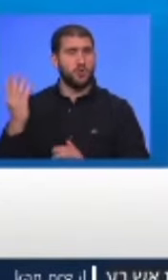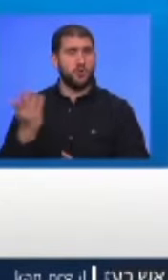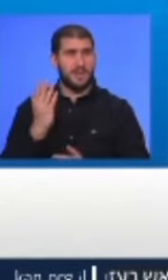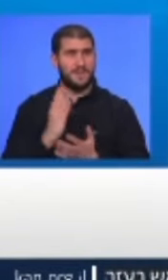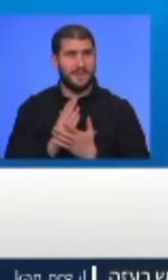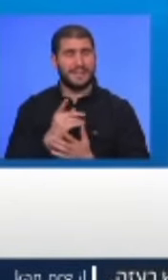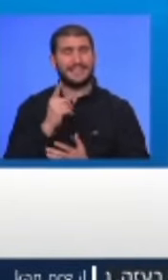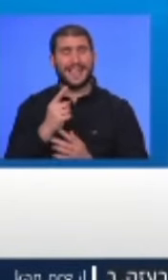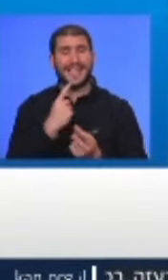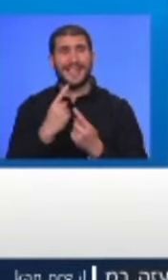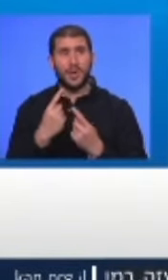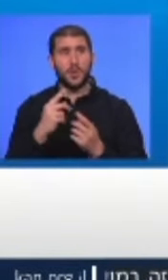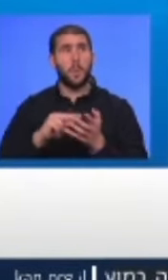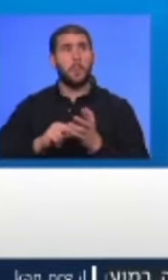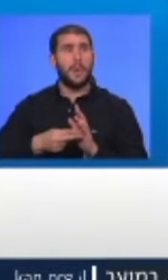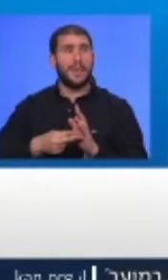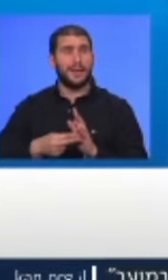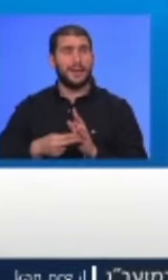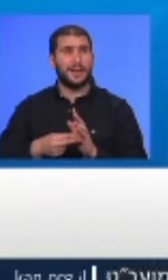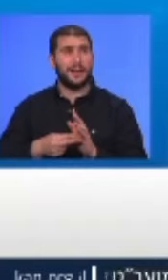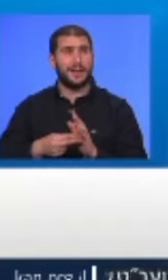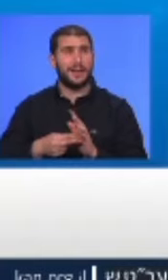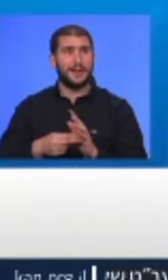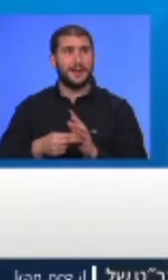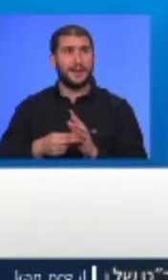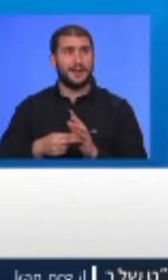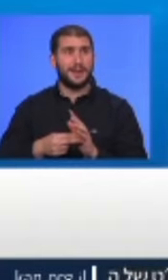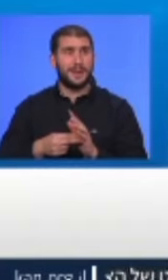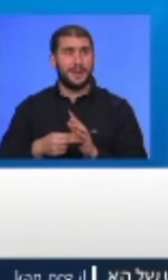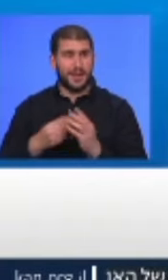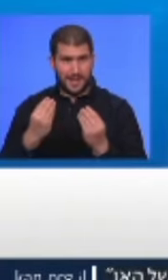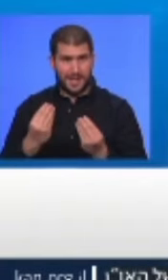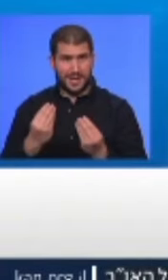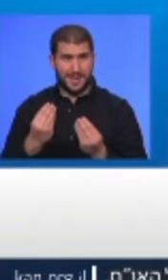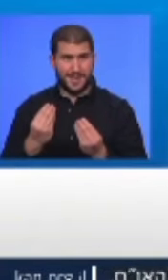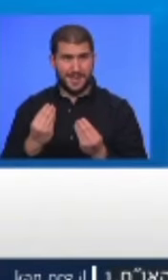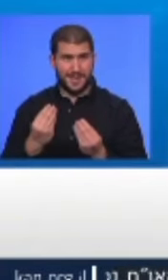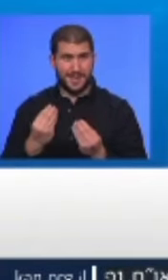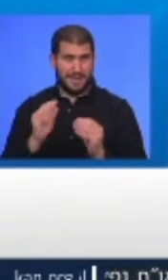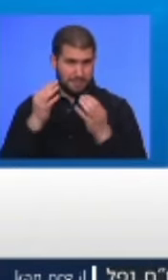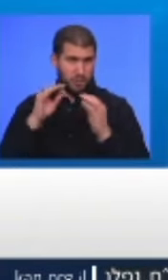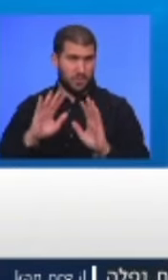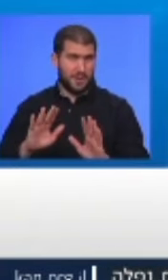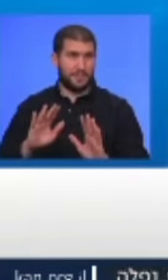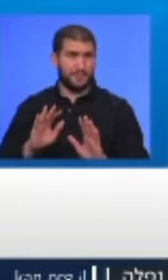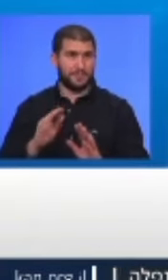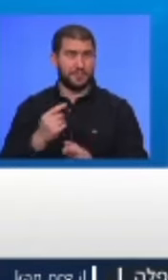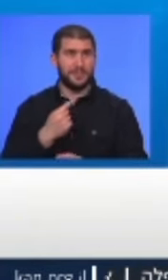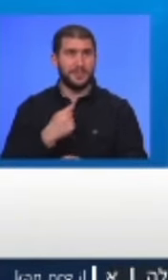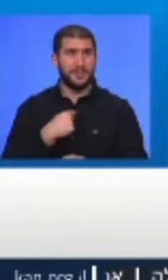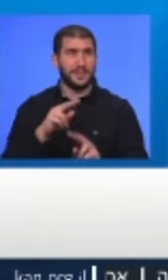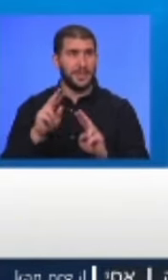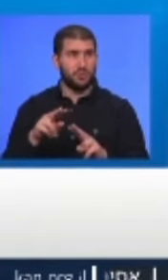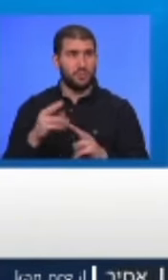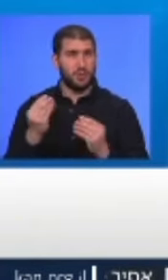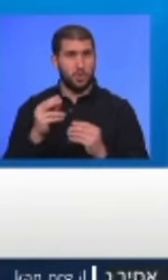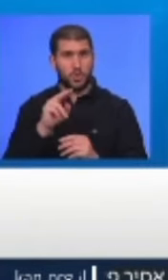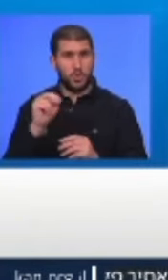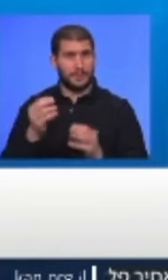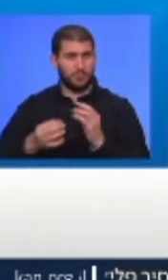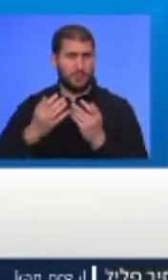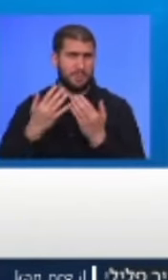זה דיון פוליטי... גם. חכה שנייה, ברשותך. אני לא... יש פה אלמנט משפטי, זה